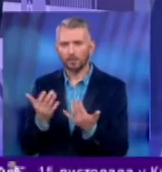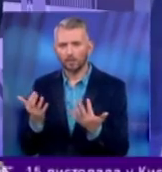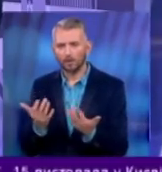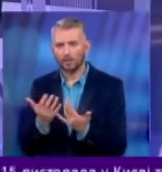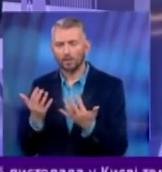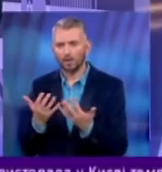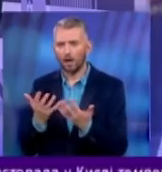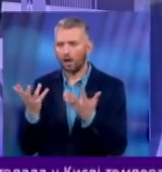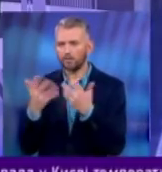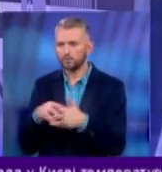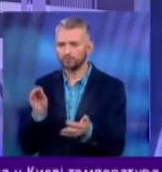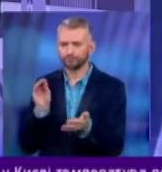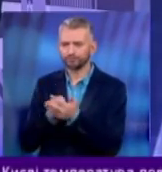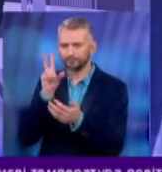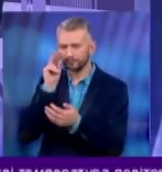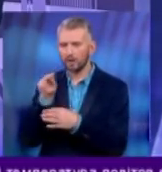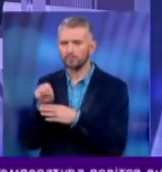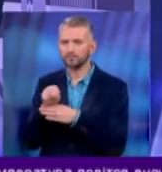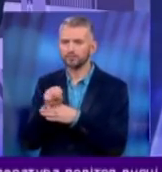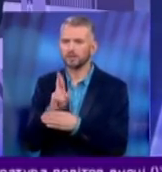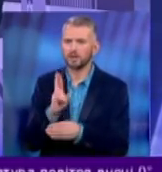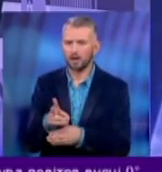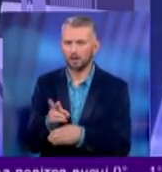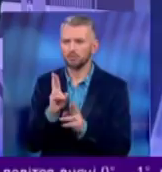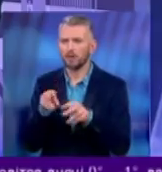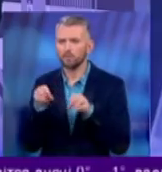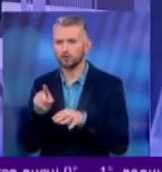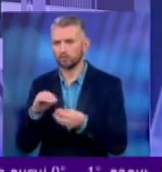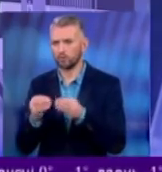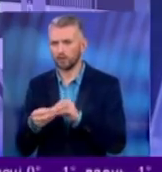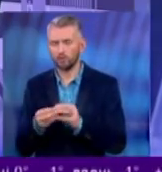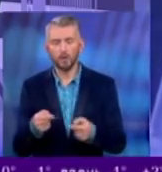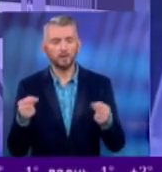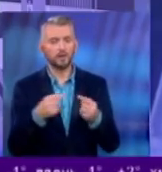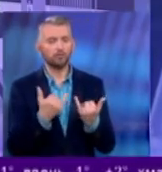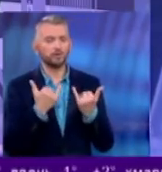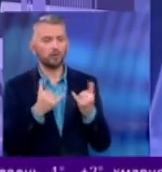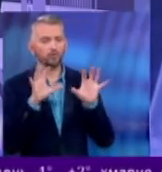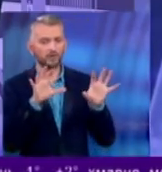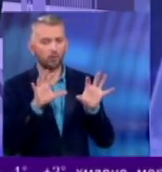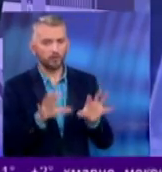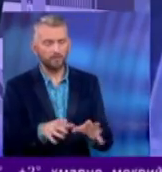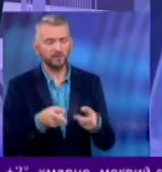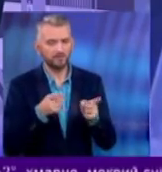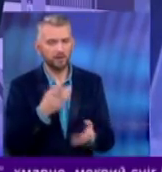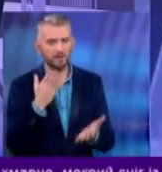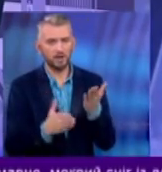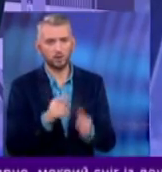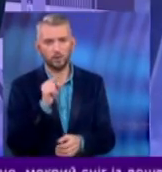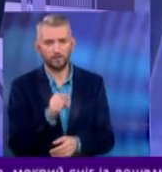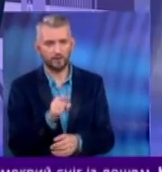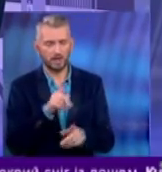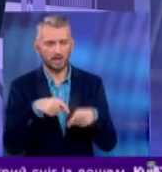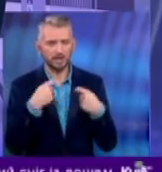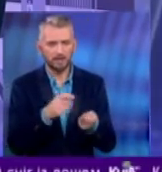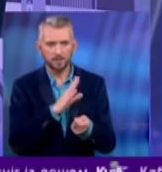автоматичне нарахування. От як відкоригувати ці показники, як вирішити цю проблему? Згідно діючого законодавства, справді, якщо ви не